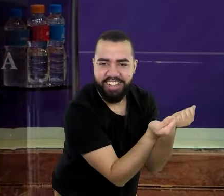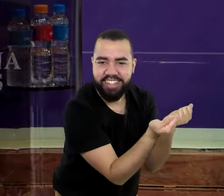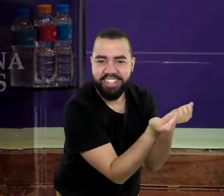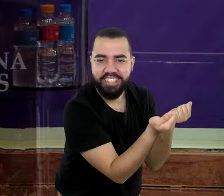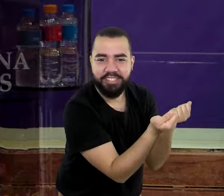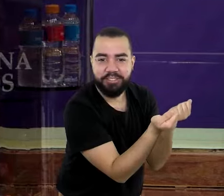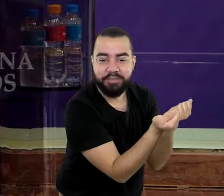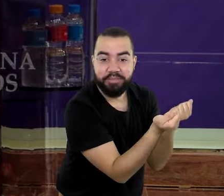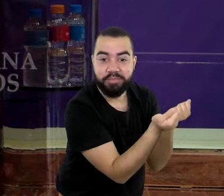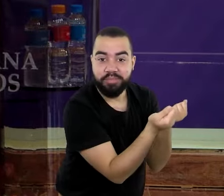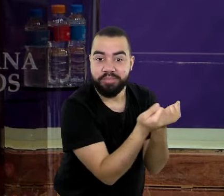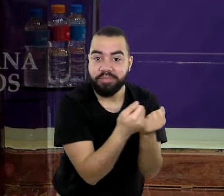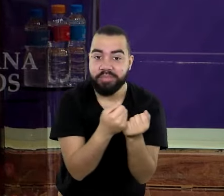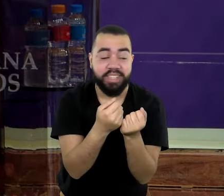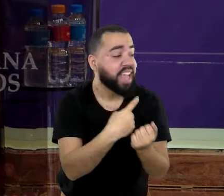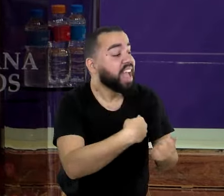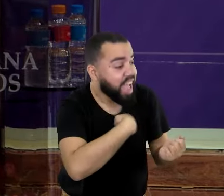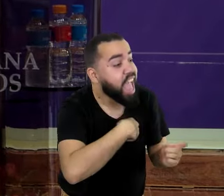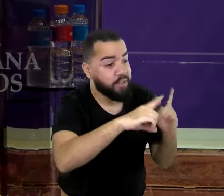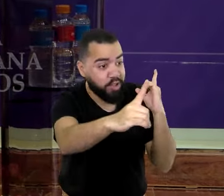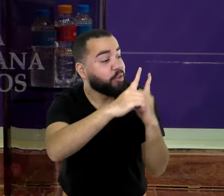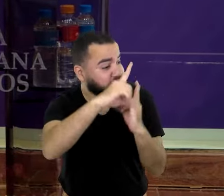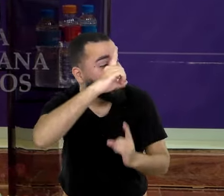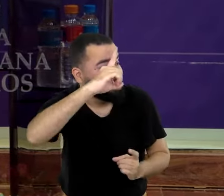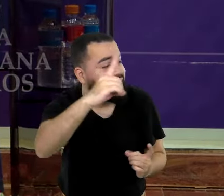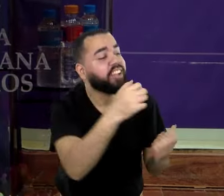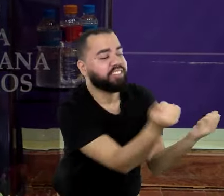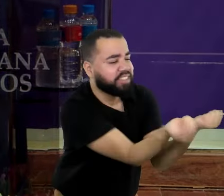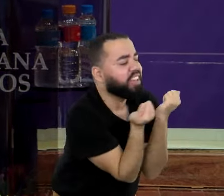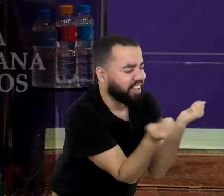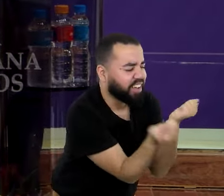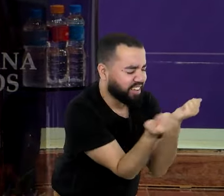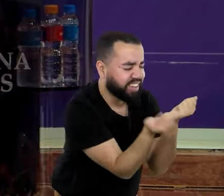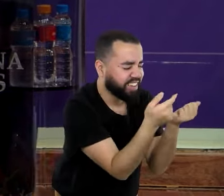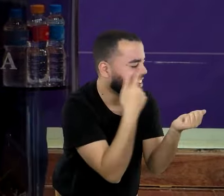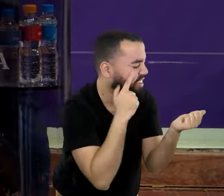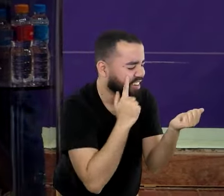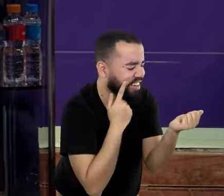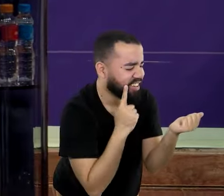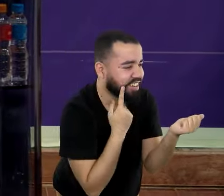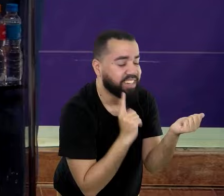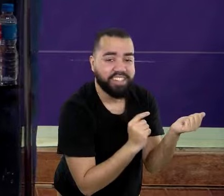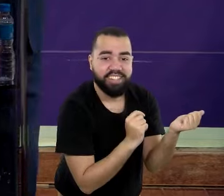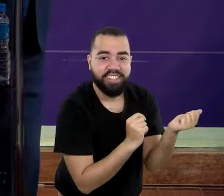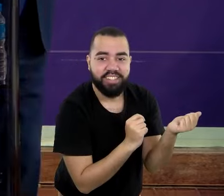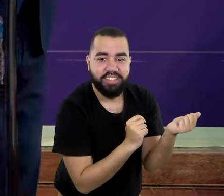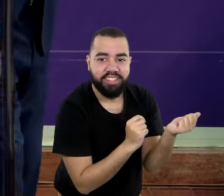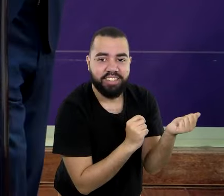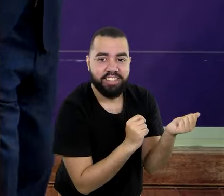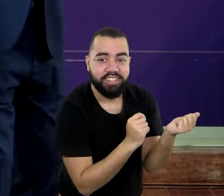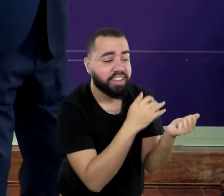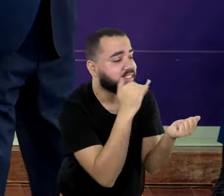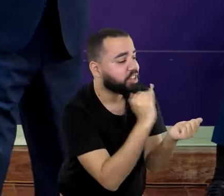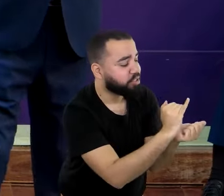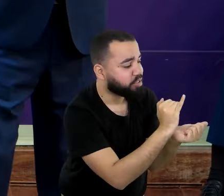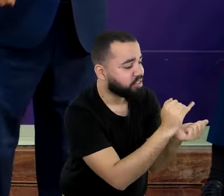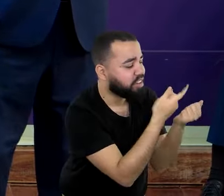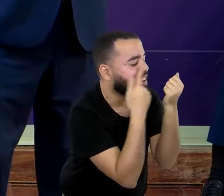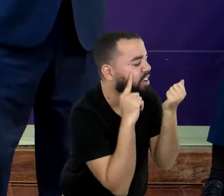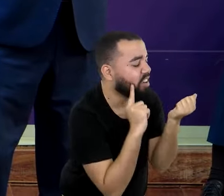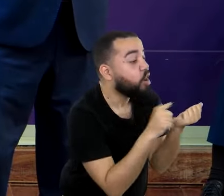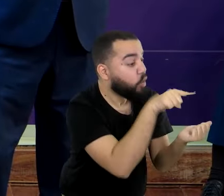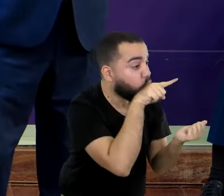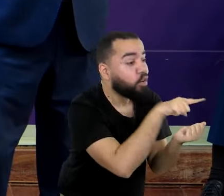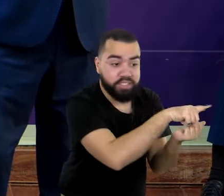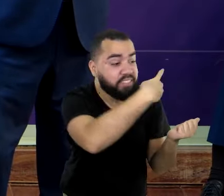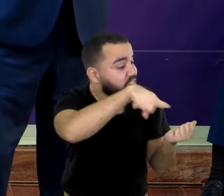하나님 만났다고. Eu encontrei com esse Deus. 그리고 한마디 합니다. E falou. 너도 교회 가자.